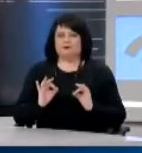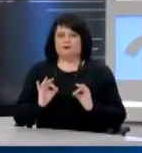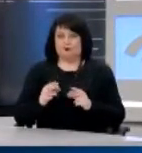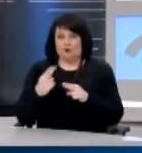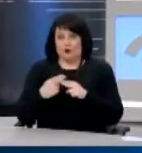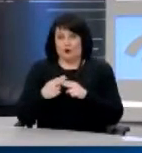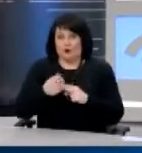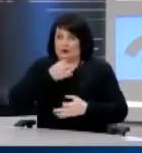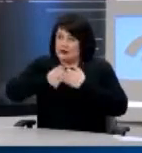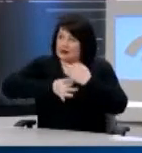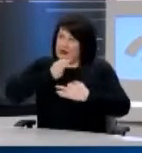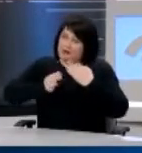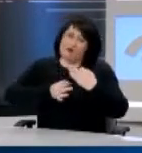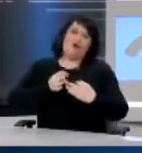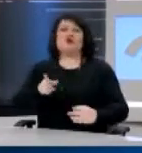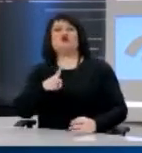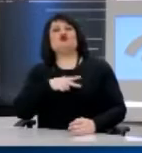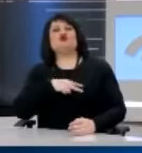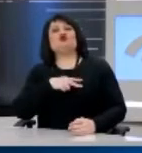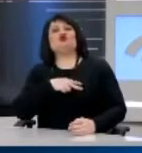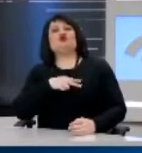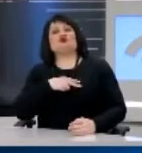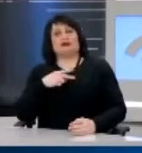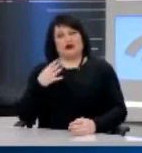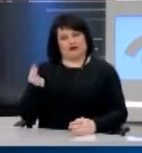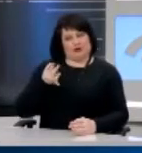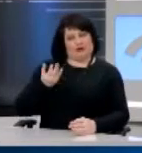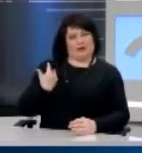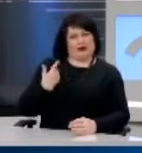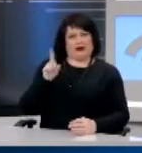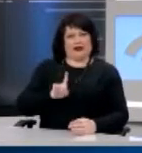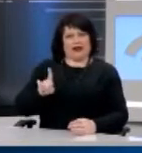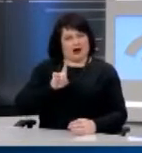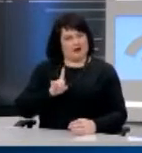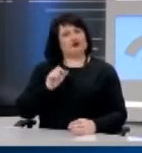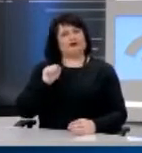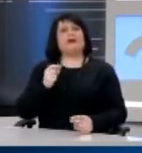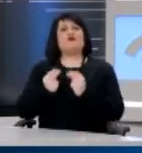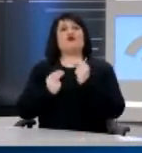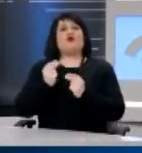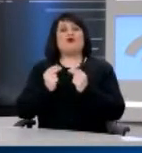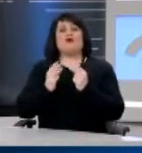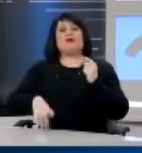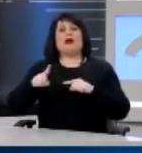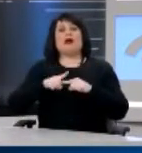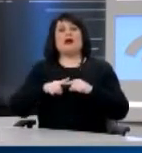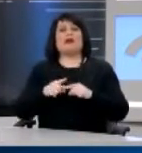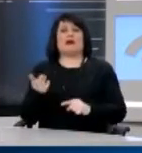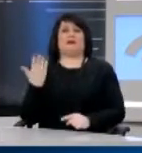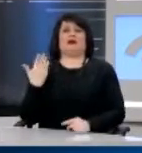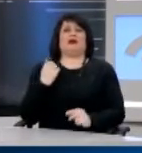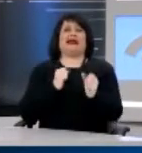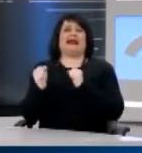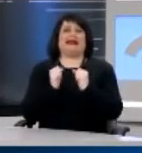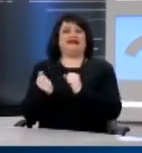τονίσω την ορθότητα αυτής της παρατήρησης, να πω ότι δημογραφικό πρόβλημα στη χώρα υπήρχε και πολύ πριν την